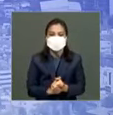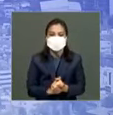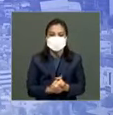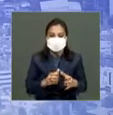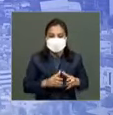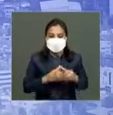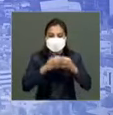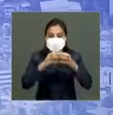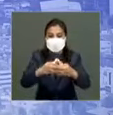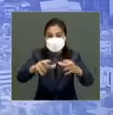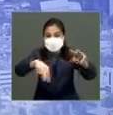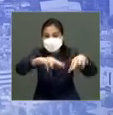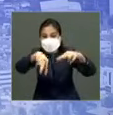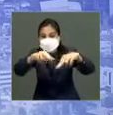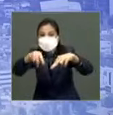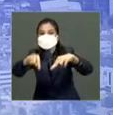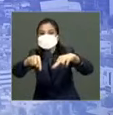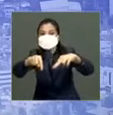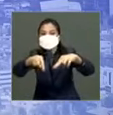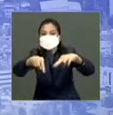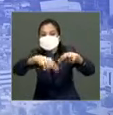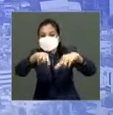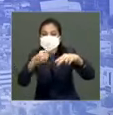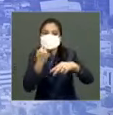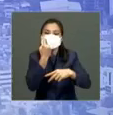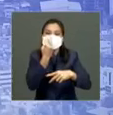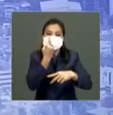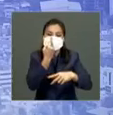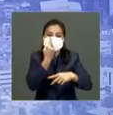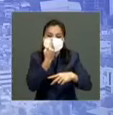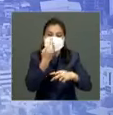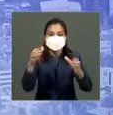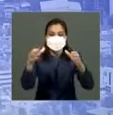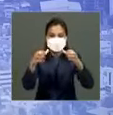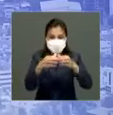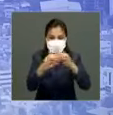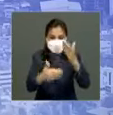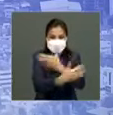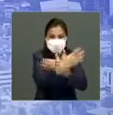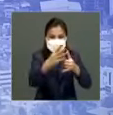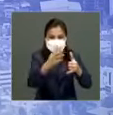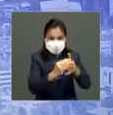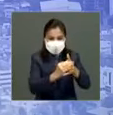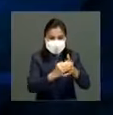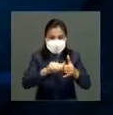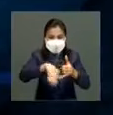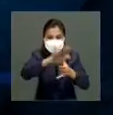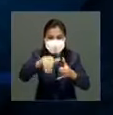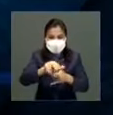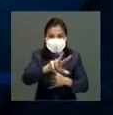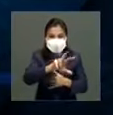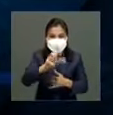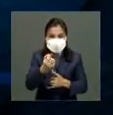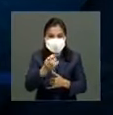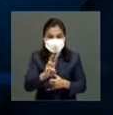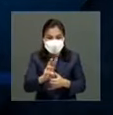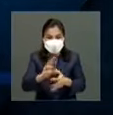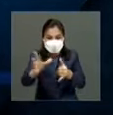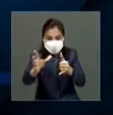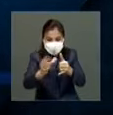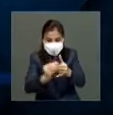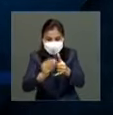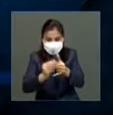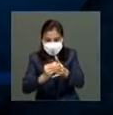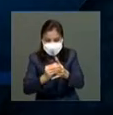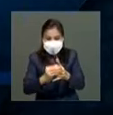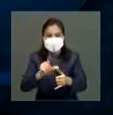องตรวจเชิงรุกนะครับแล้วก็ไปสวบในกลุ่มเสี่ยงสูงนะครับ316รายพบผู้ติดเชื้อ24ร